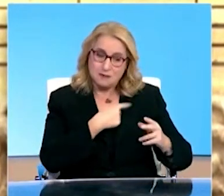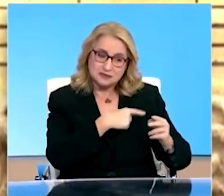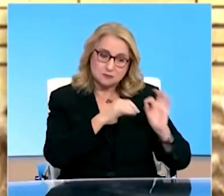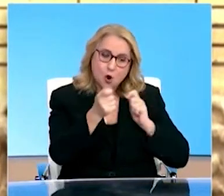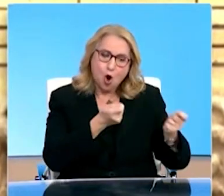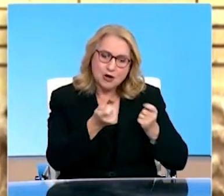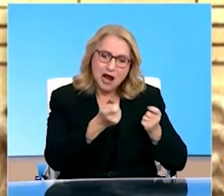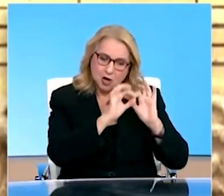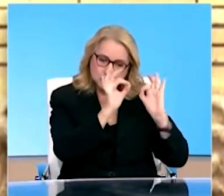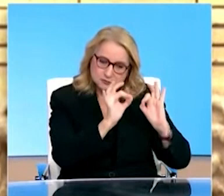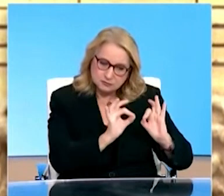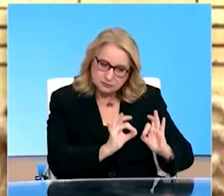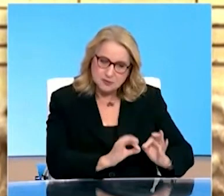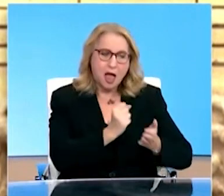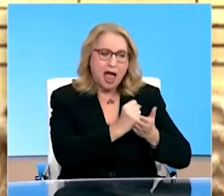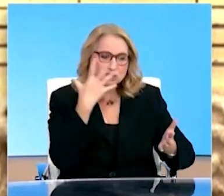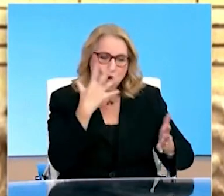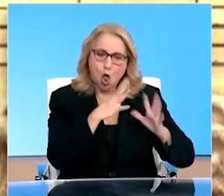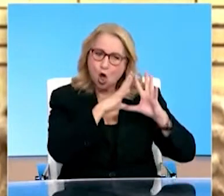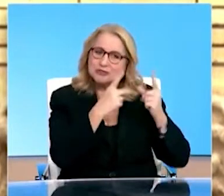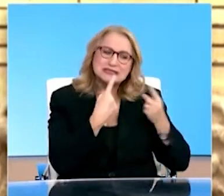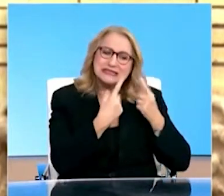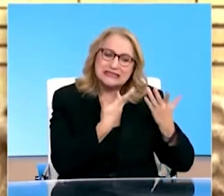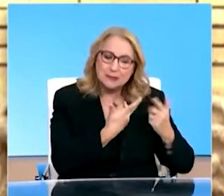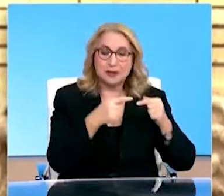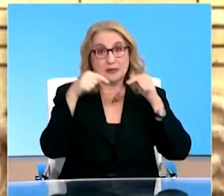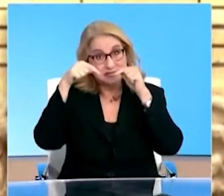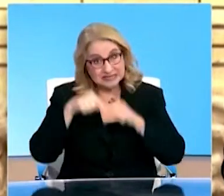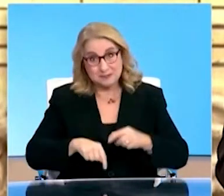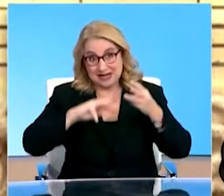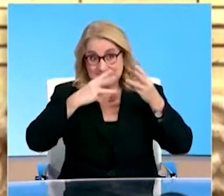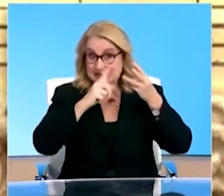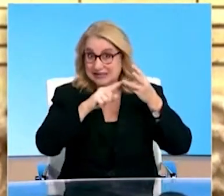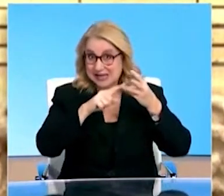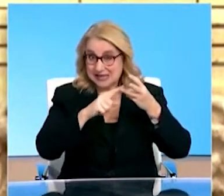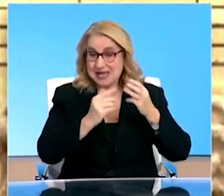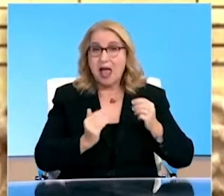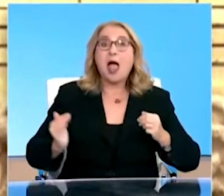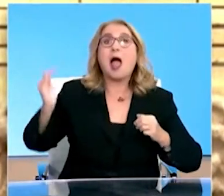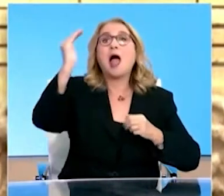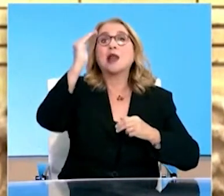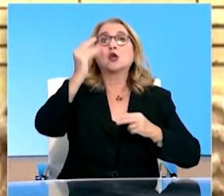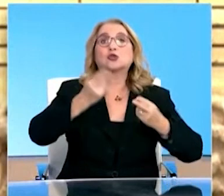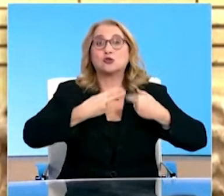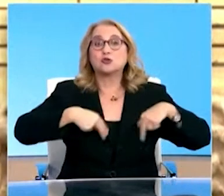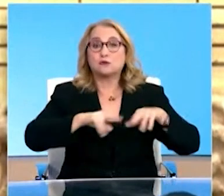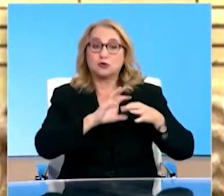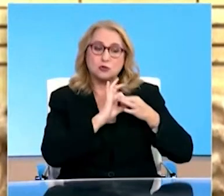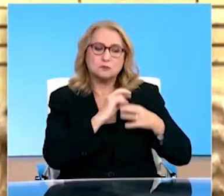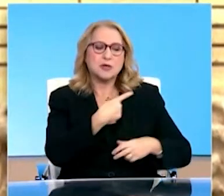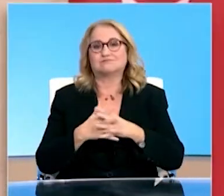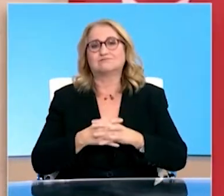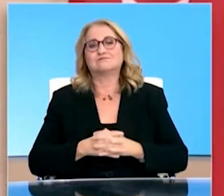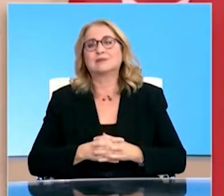όσων συμφωνήσαμε. Και σήμερα, στο Ανώτατο Συμβούλιο Συνεργασίας, κάνουμε μία ακόμα αποτίμηση αυτών των κοινών προσπαθειών